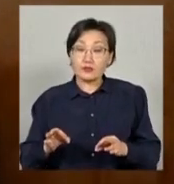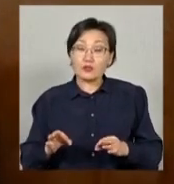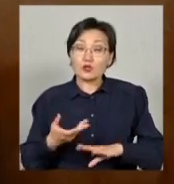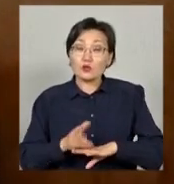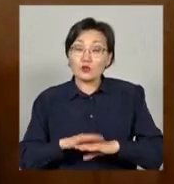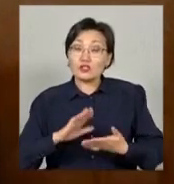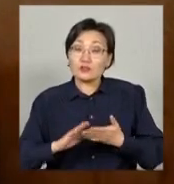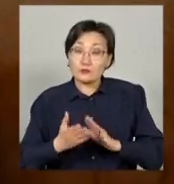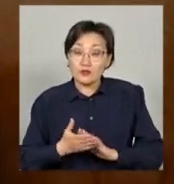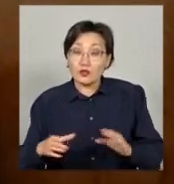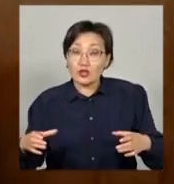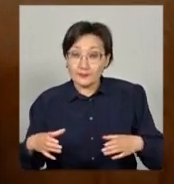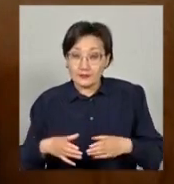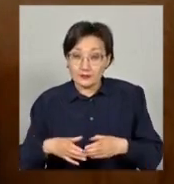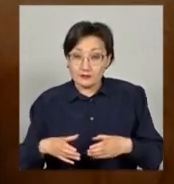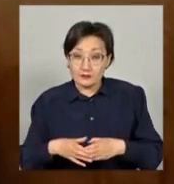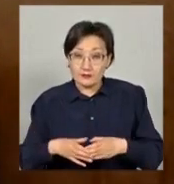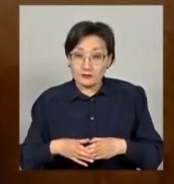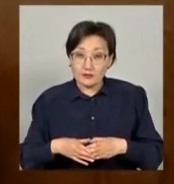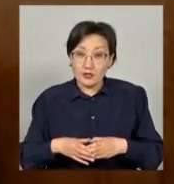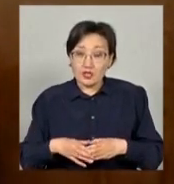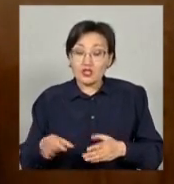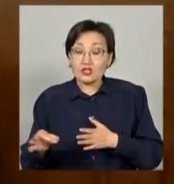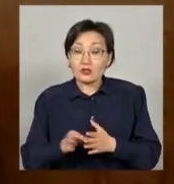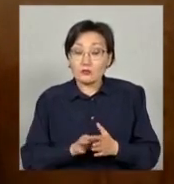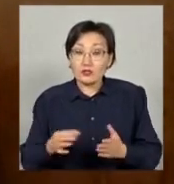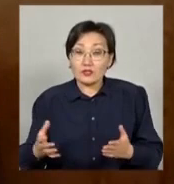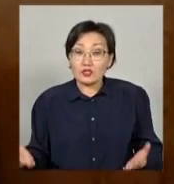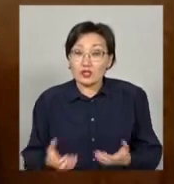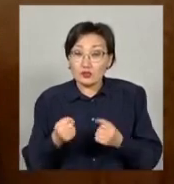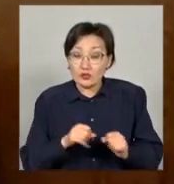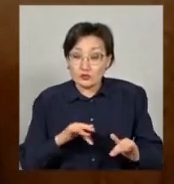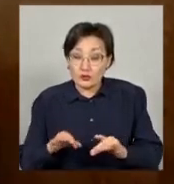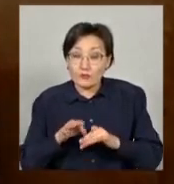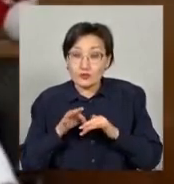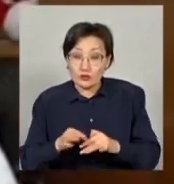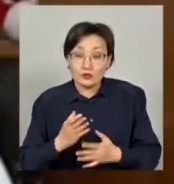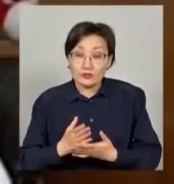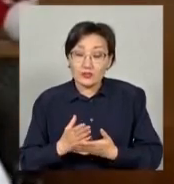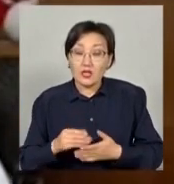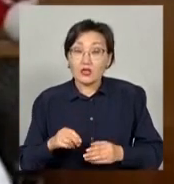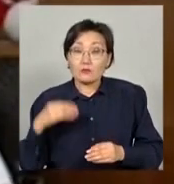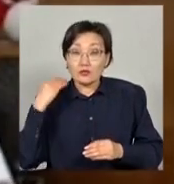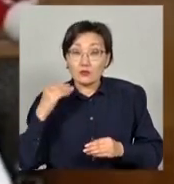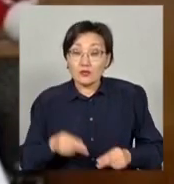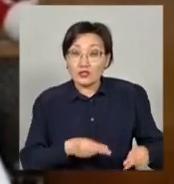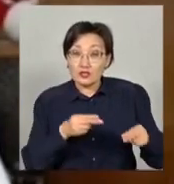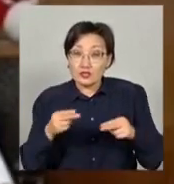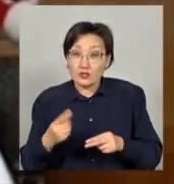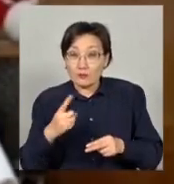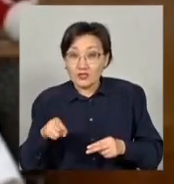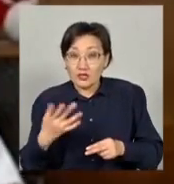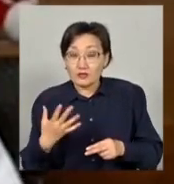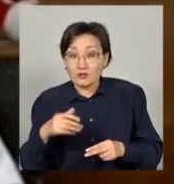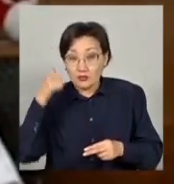төтенше жағдайлар комитеті жедел құтқару шараларын ұйымдастырып жатыр. Түркияға көшіп келгеніме 1,5 жылдай уақыт